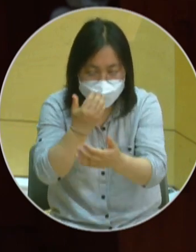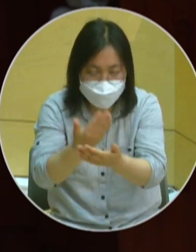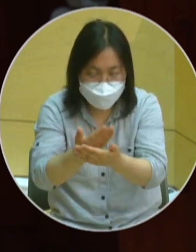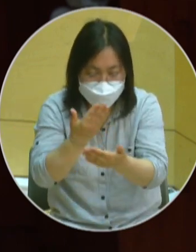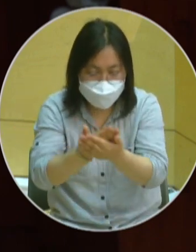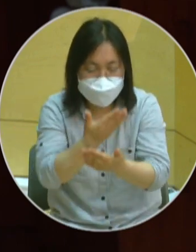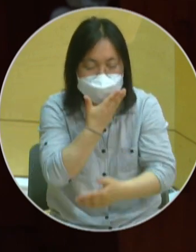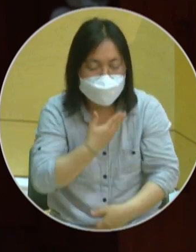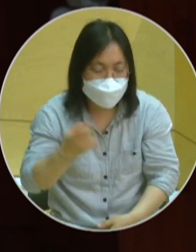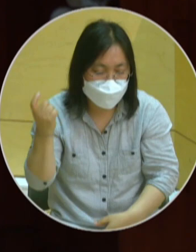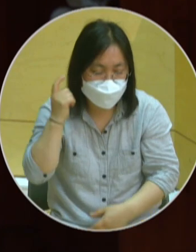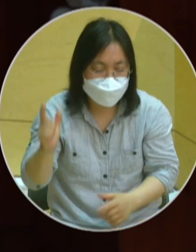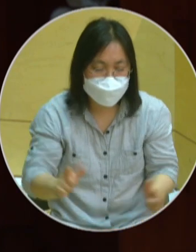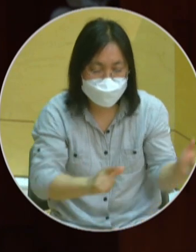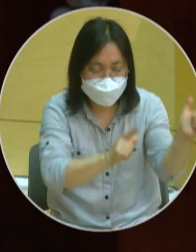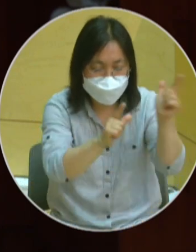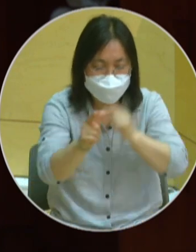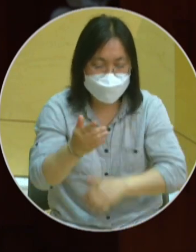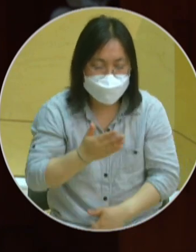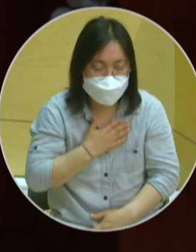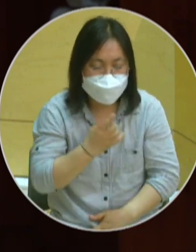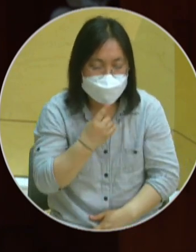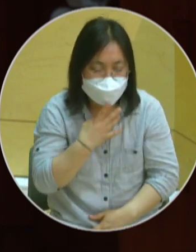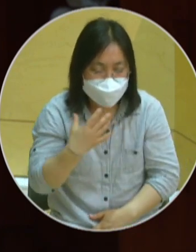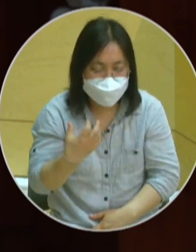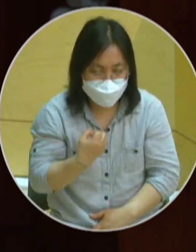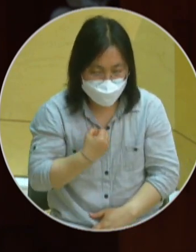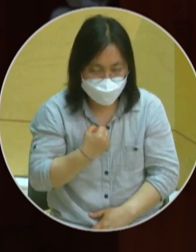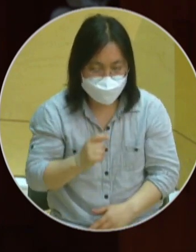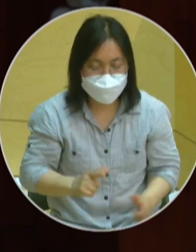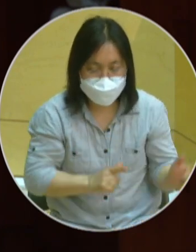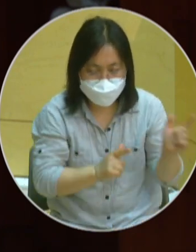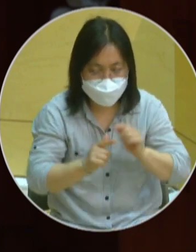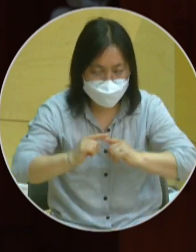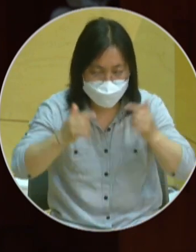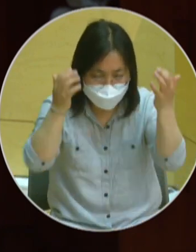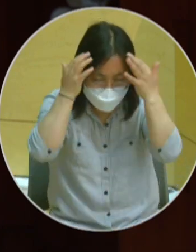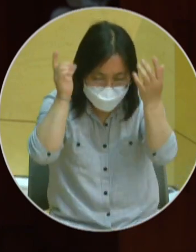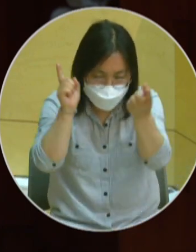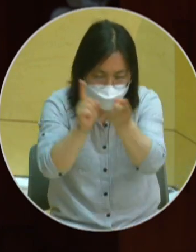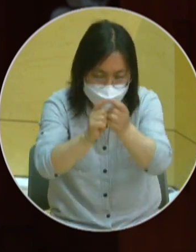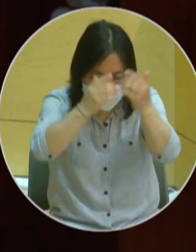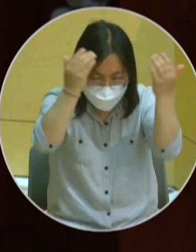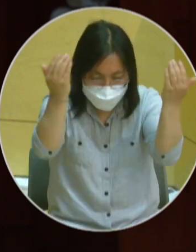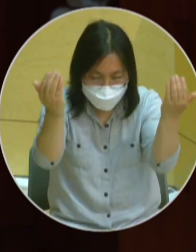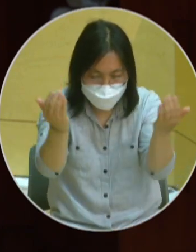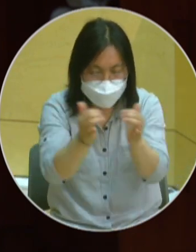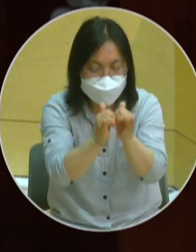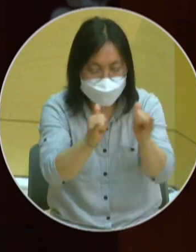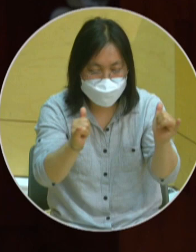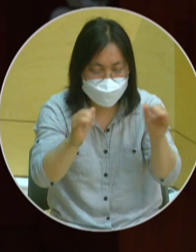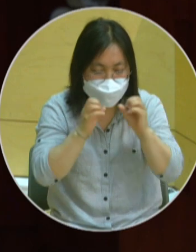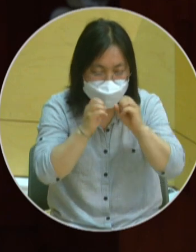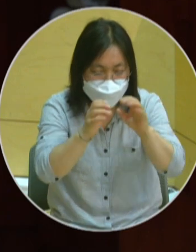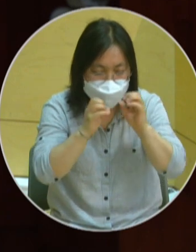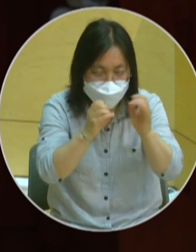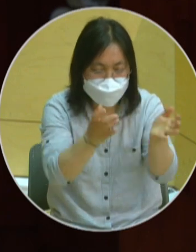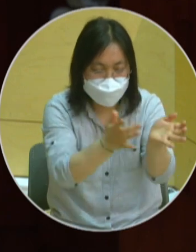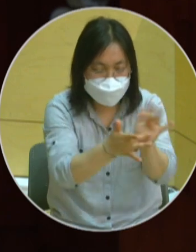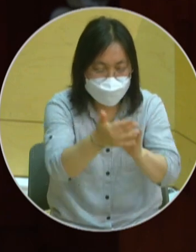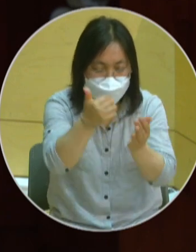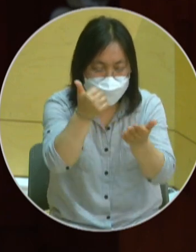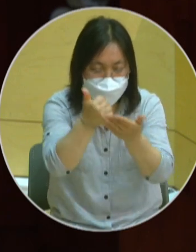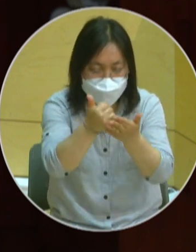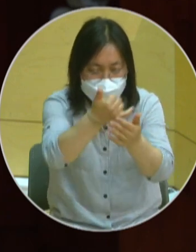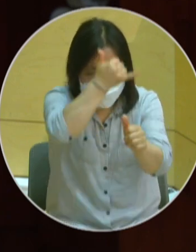이 복음의 삶을 나만 누리는 것이 아니라 고통받는 모든 백성에게 전하는 예수님의 충성된